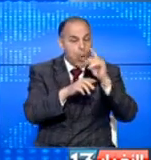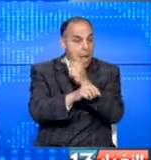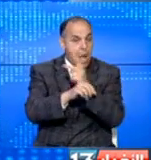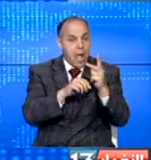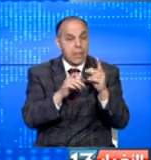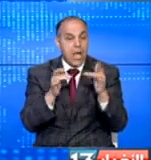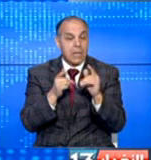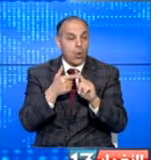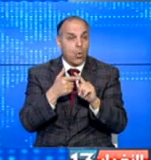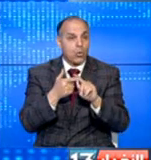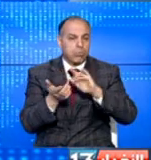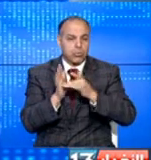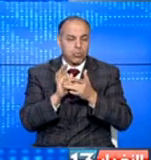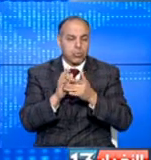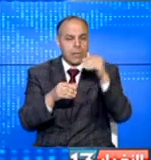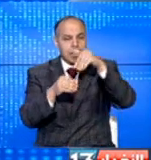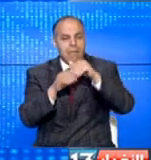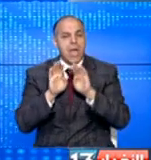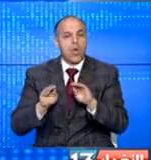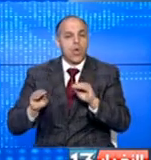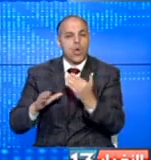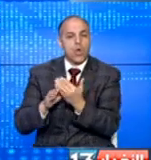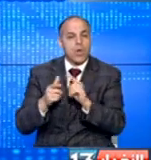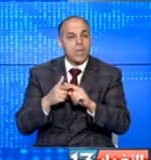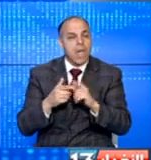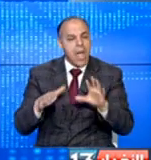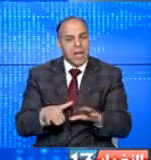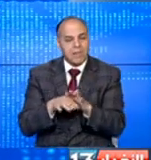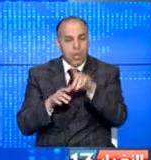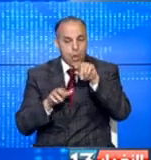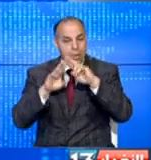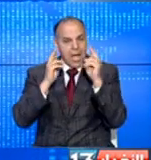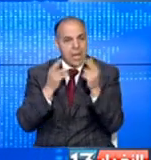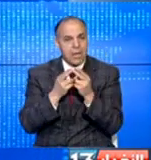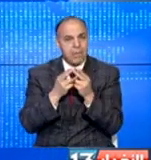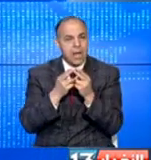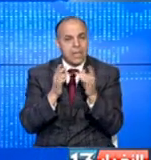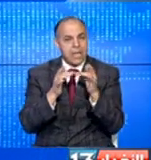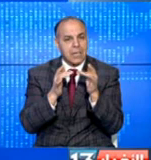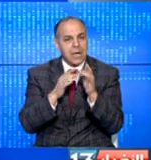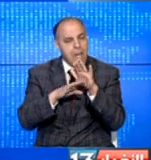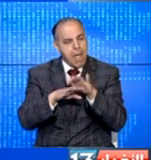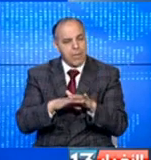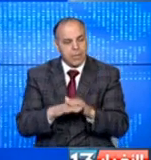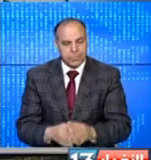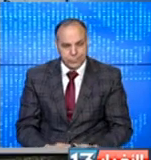بمخاطر الإنترنت بمختلف المؤسسات التربوية ضمن الاحتفالات باليوم العالمي لإنترنت